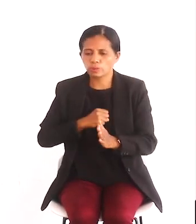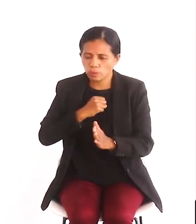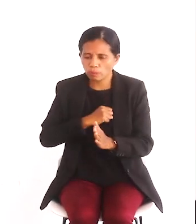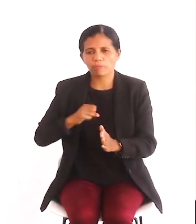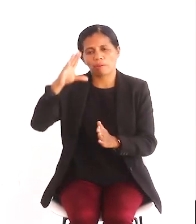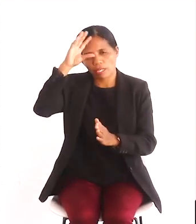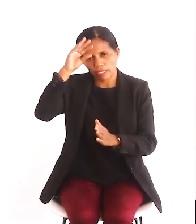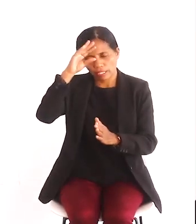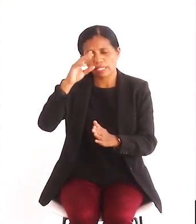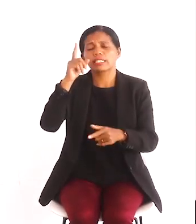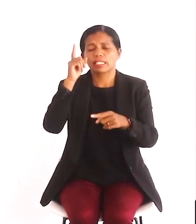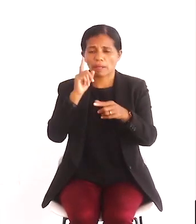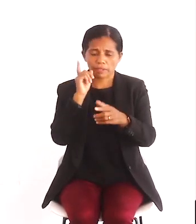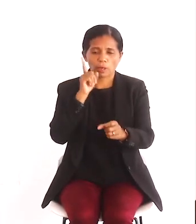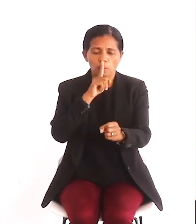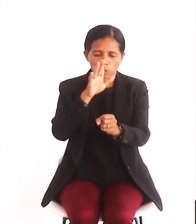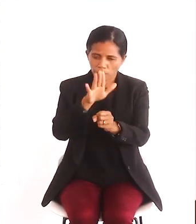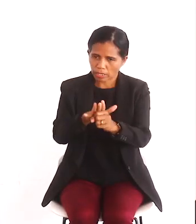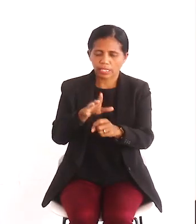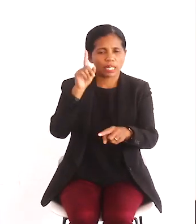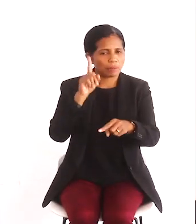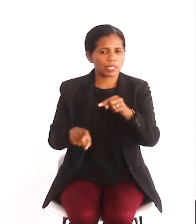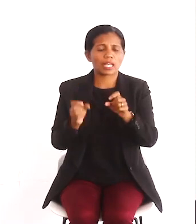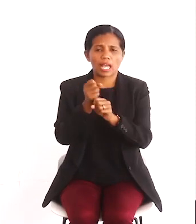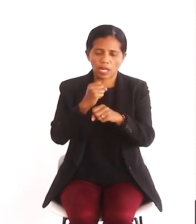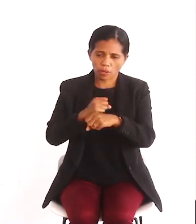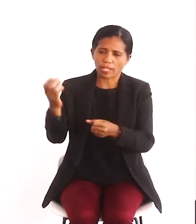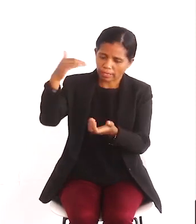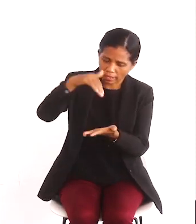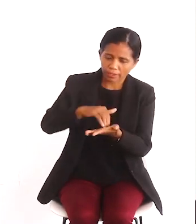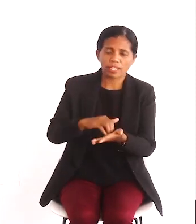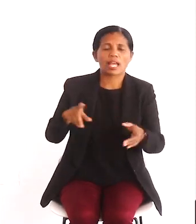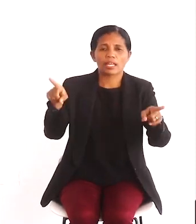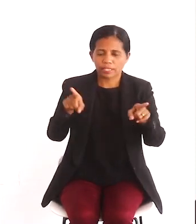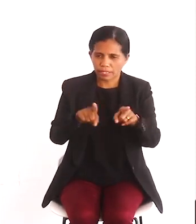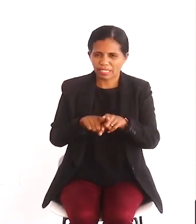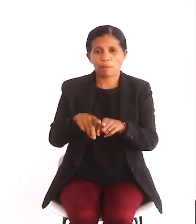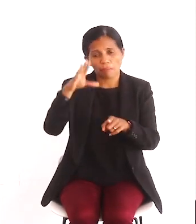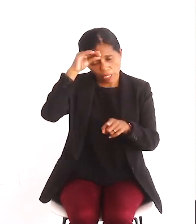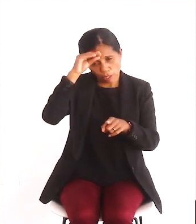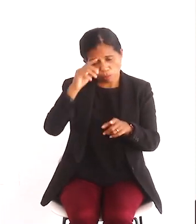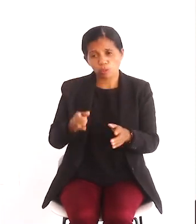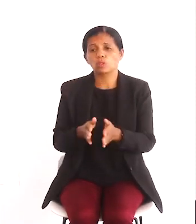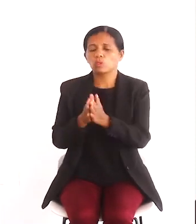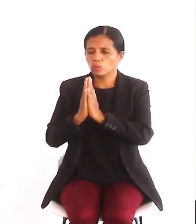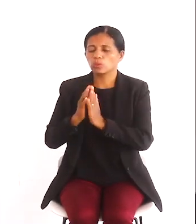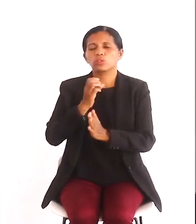No permete se la halotan. Hanesang mos ho Zulia. Tito mos husu disculpa ba niha